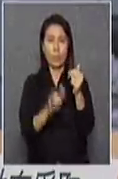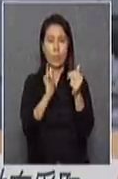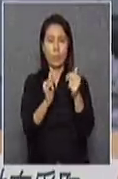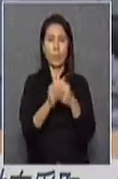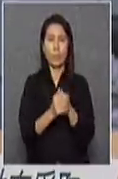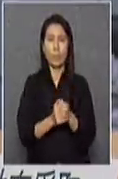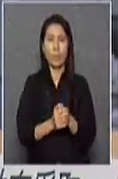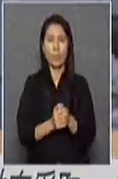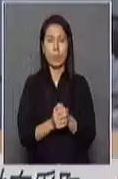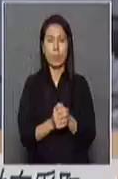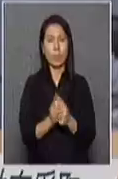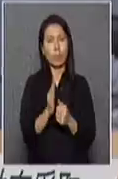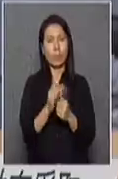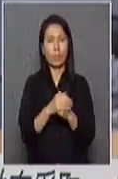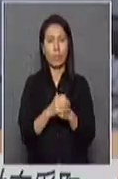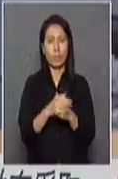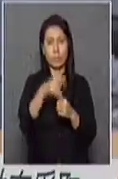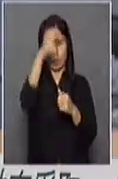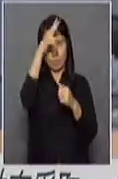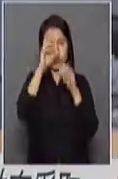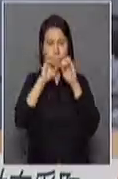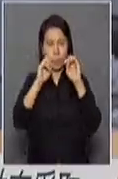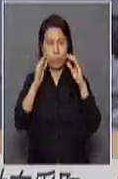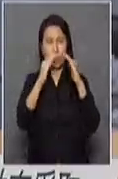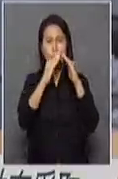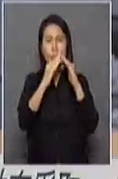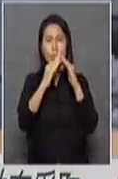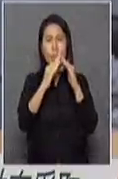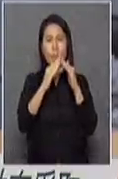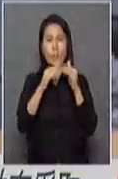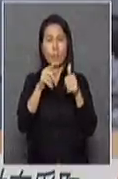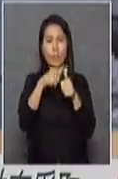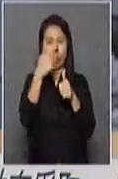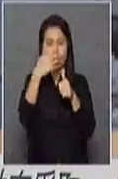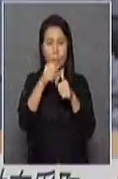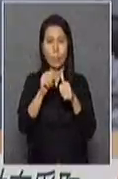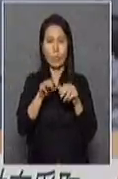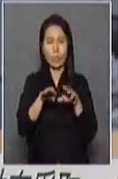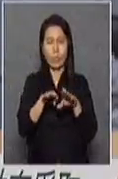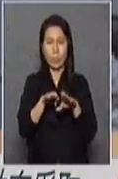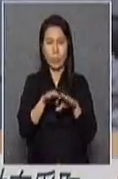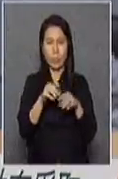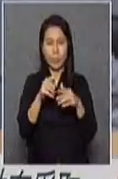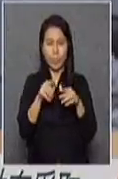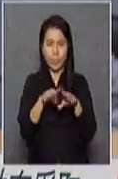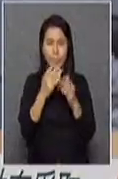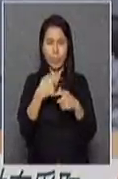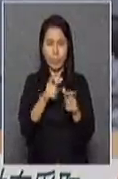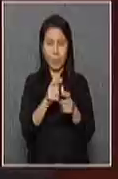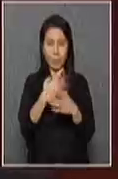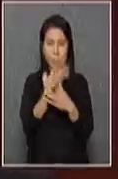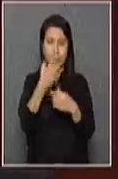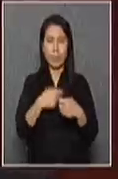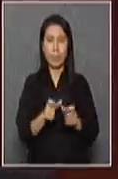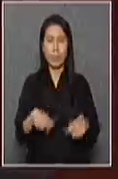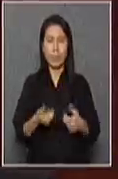746,600元，大約相當於廣播處處長薪金起點的4個月的預算開支。 現在